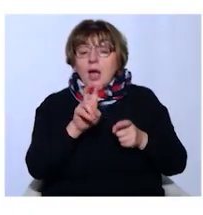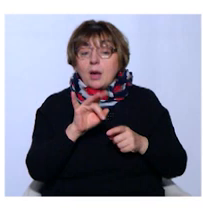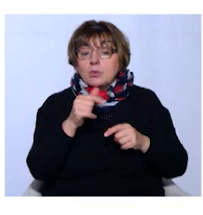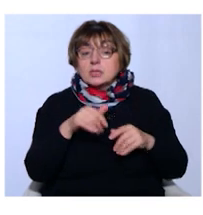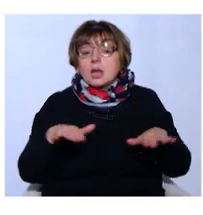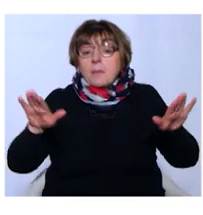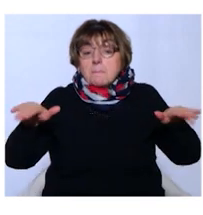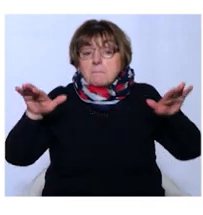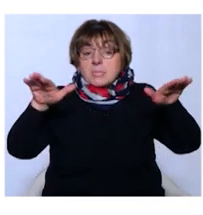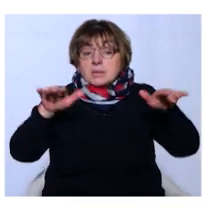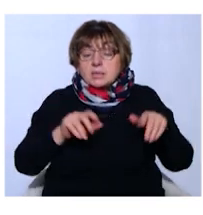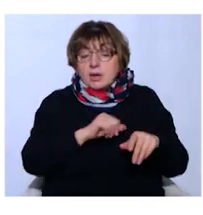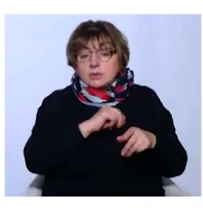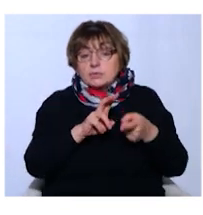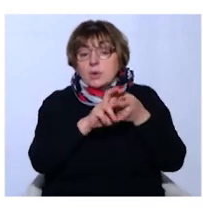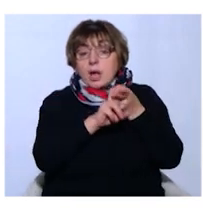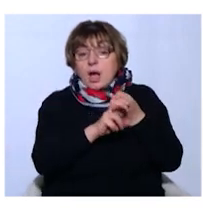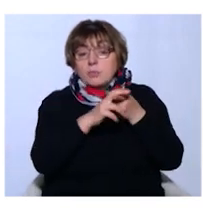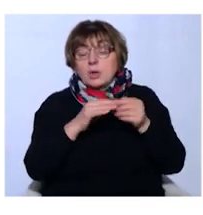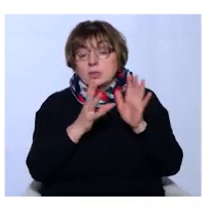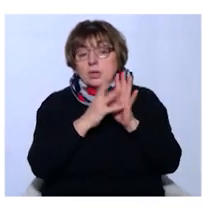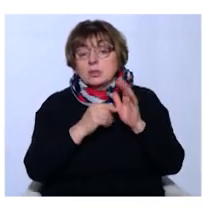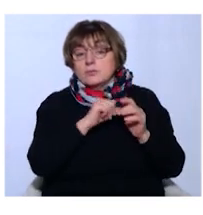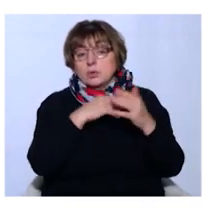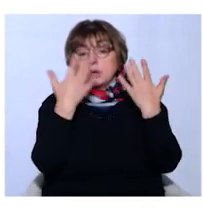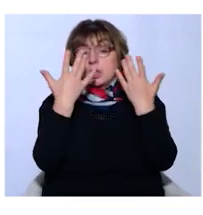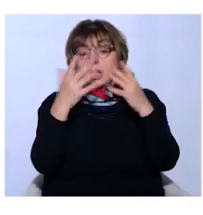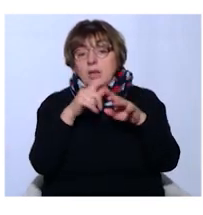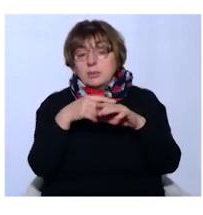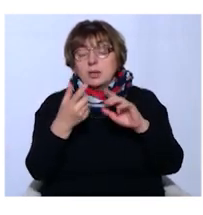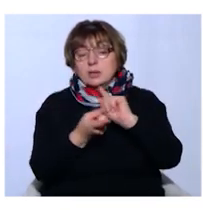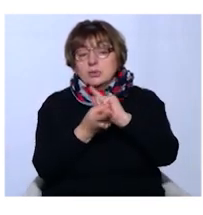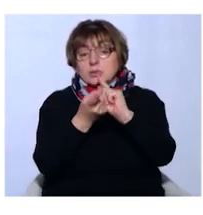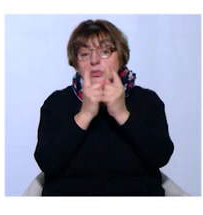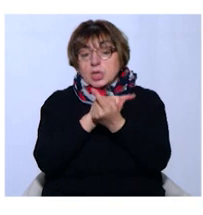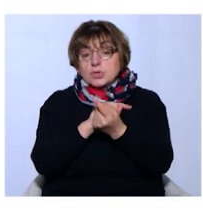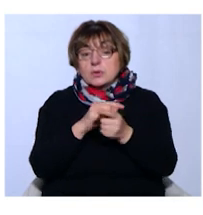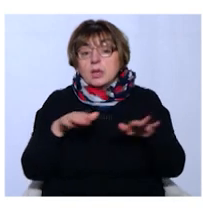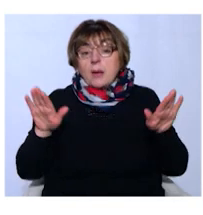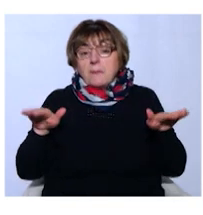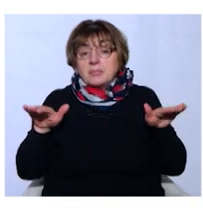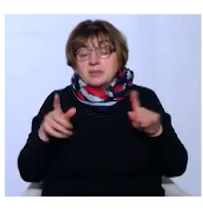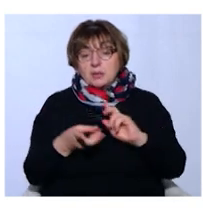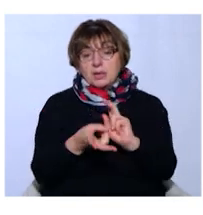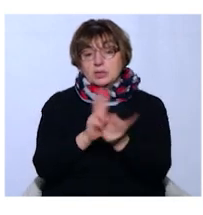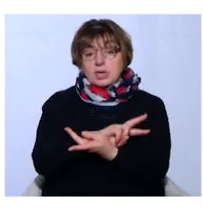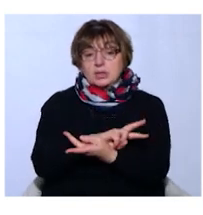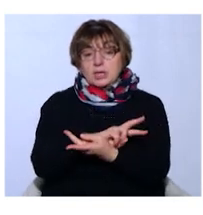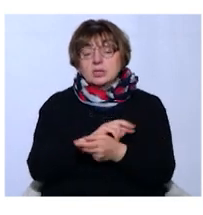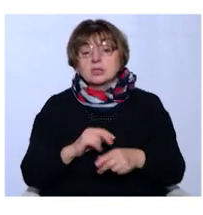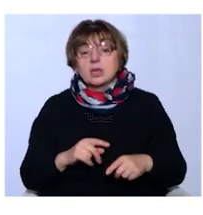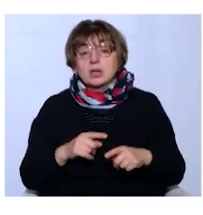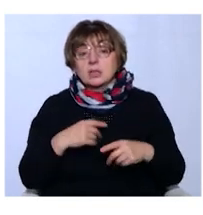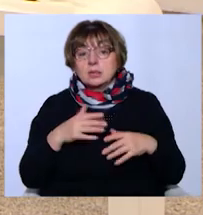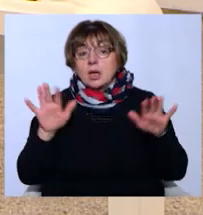ძუძუმწოვარი, რომლის წინა კიდურებმა სახეცვლილება განიცადა და ფრთებად გადაიქცა და წინა კიდურები,